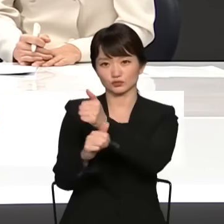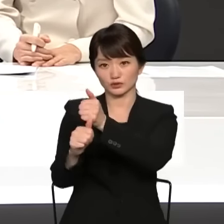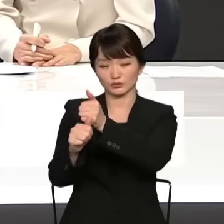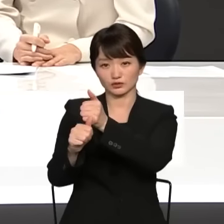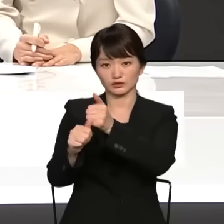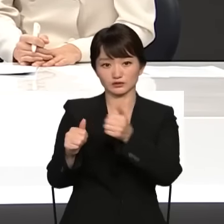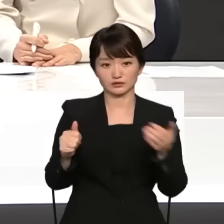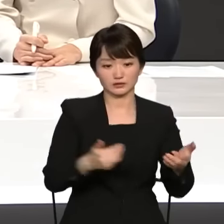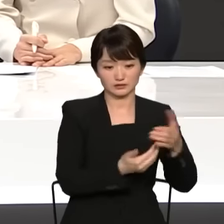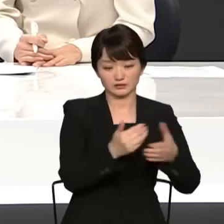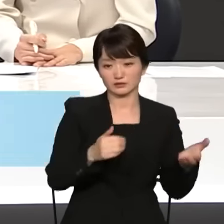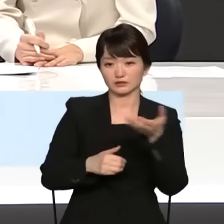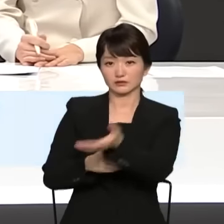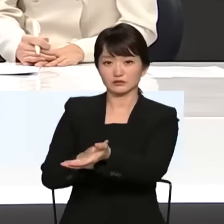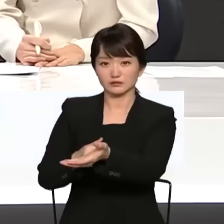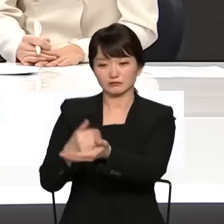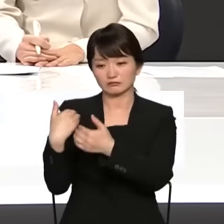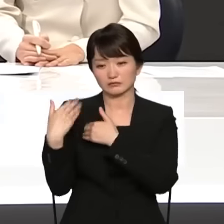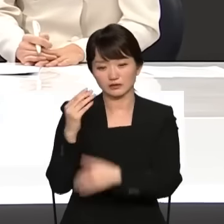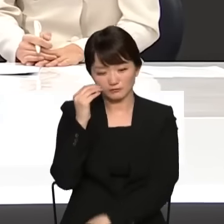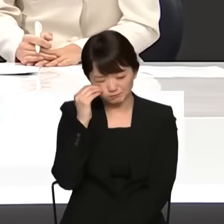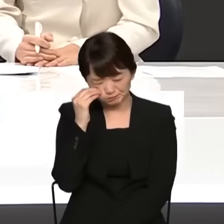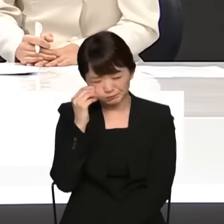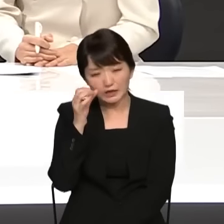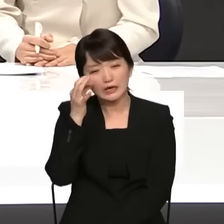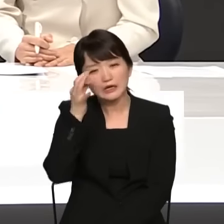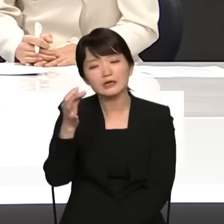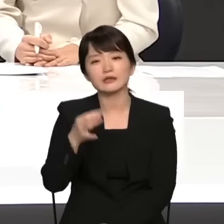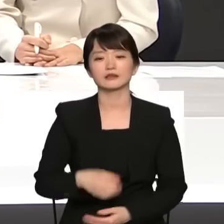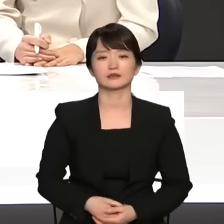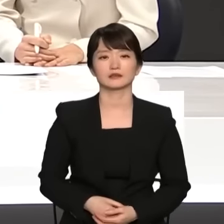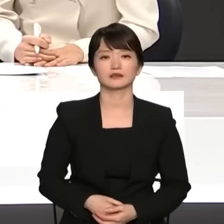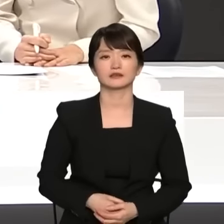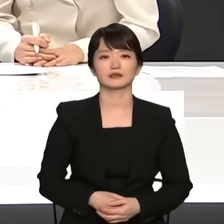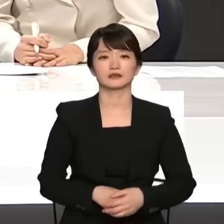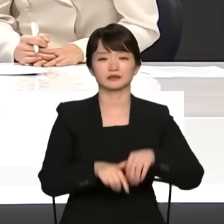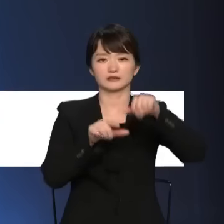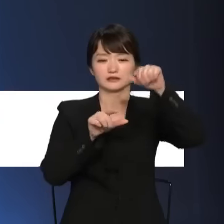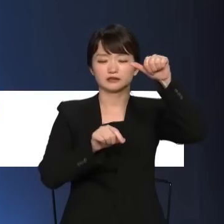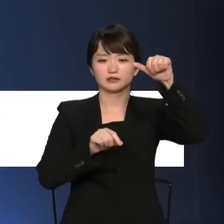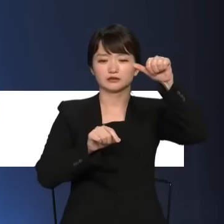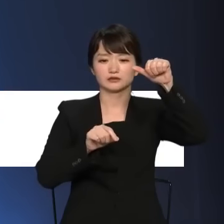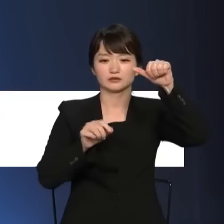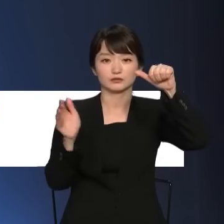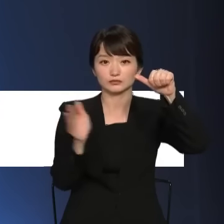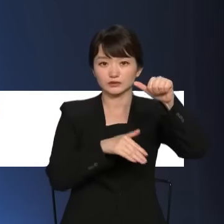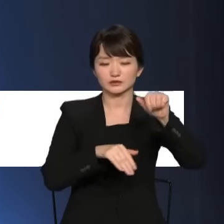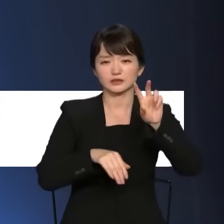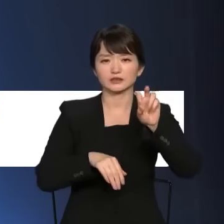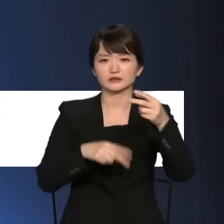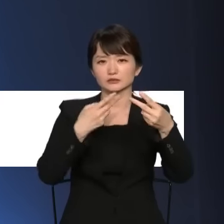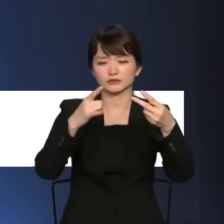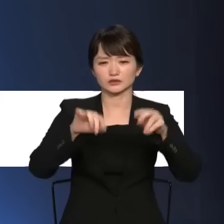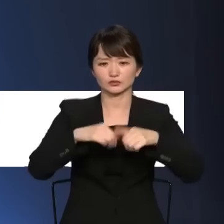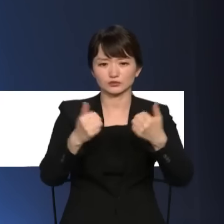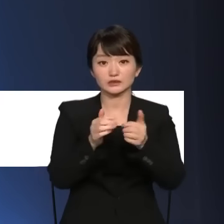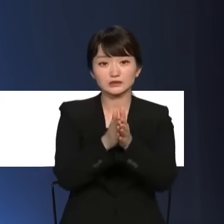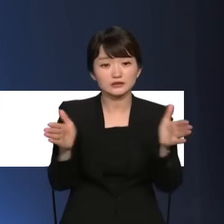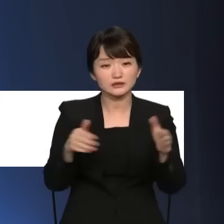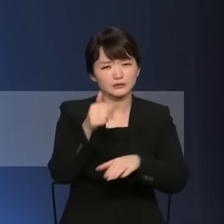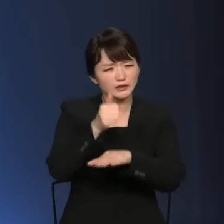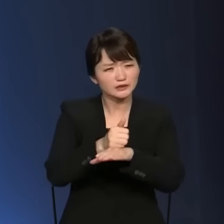방치되고 묶여 있는 상태입니다네 이제 다음 달이면 22대 국회가 시작이 되는데 끝으로 좀 하시고